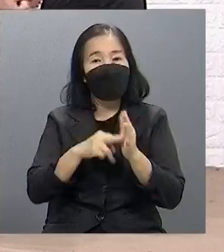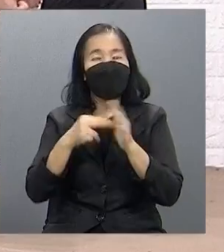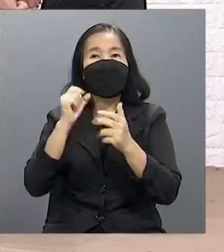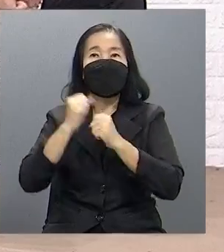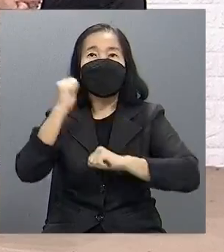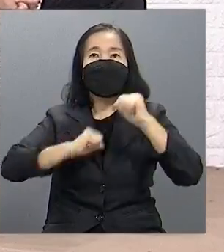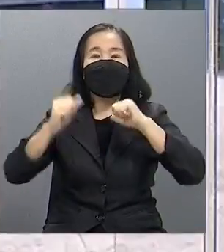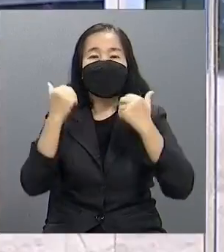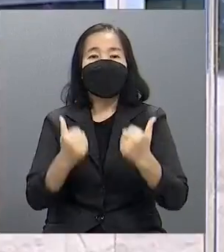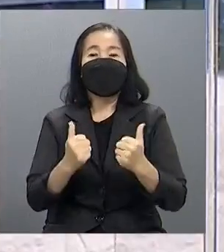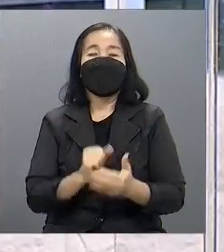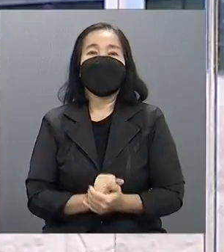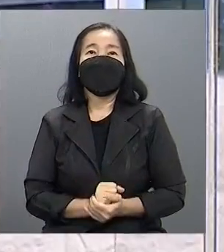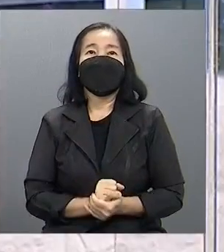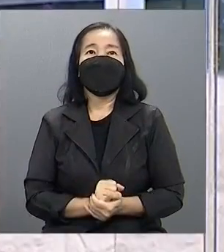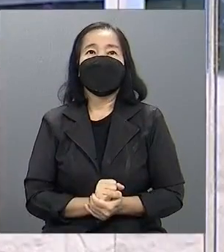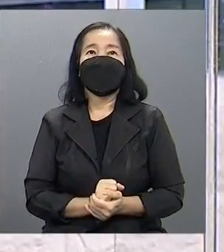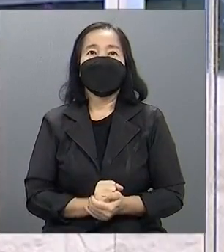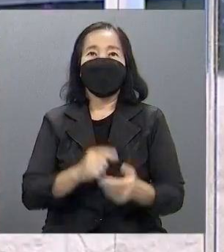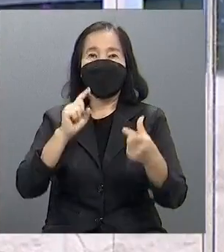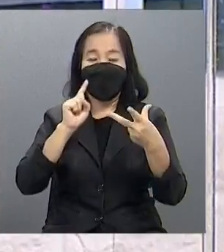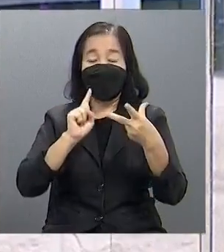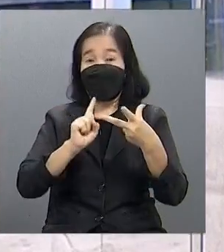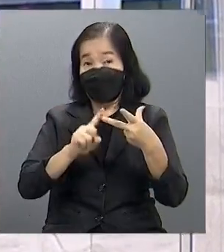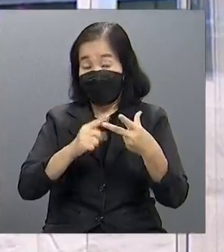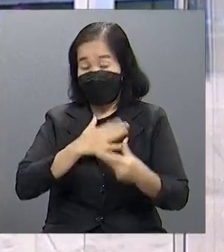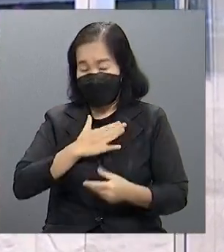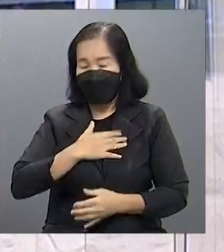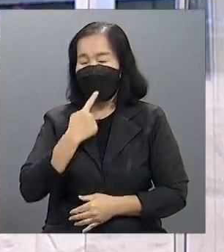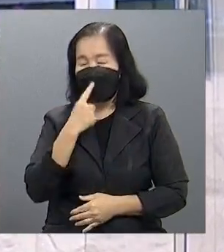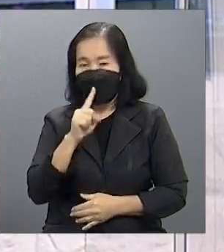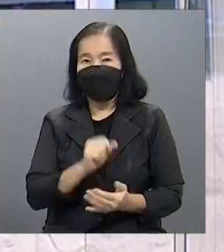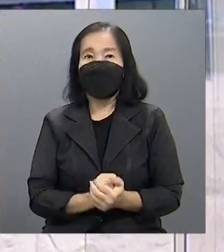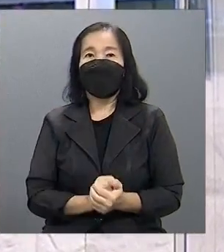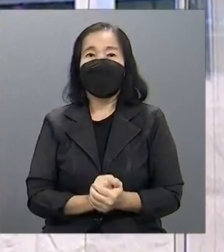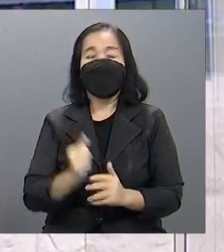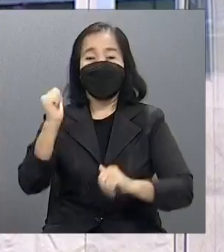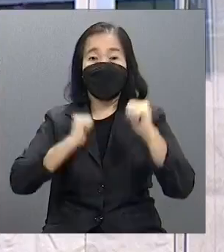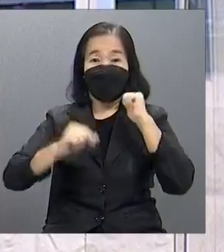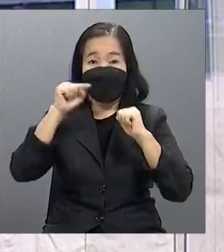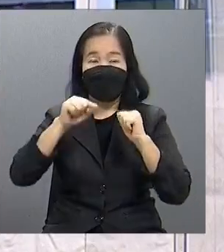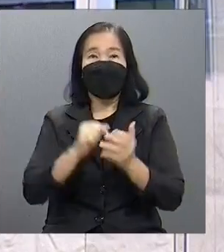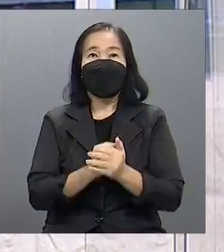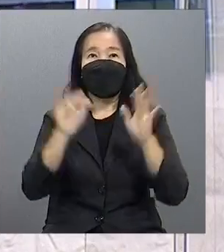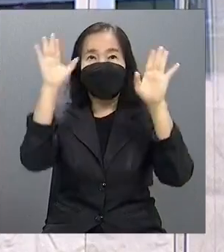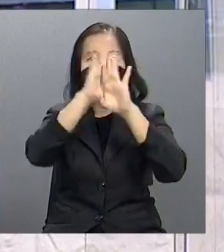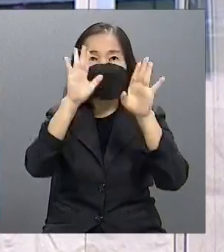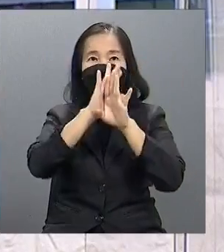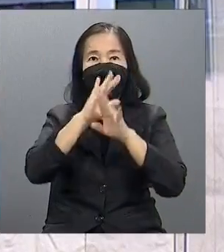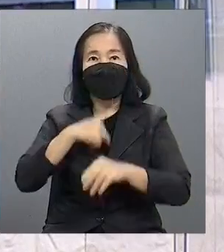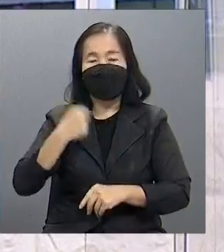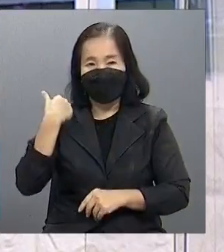ะ เอิร์ธต้องบอกก่อนว่าจริงๆเรื่องของเข็มทิศมันคล้ายๆกับเอิร์ธมีพี่น้อง3